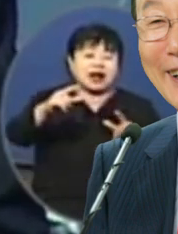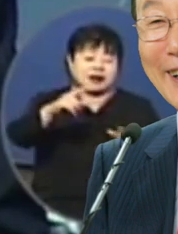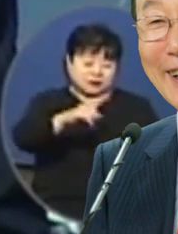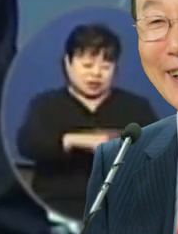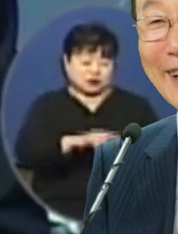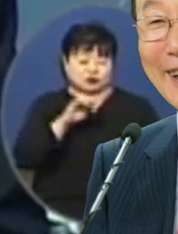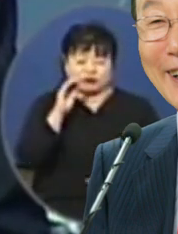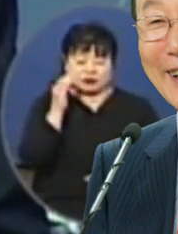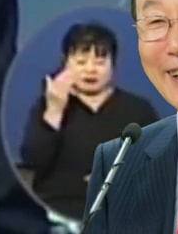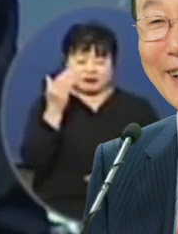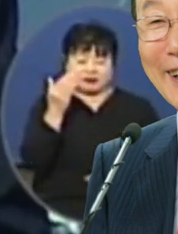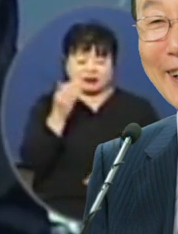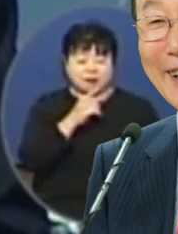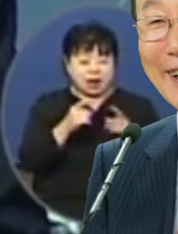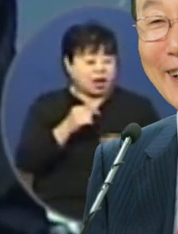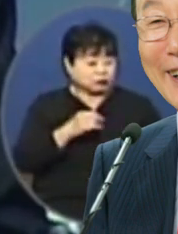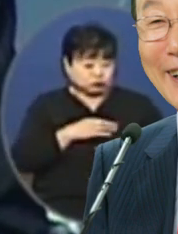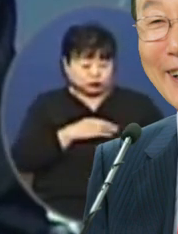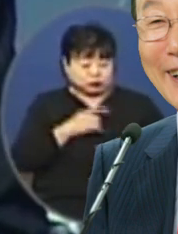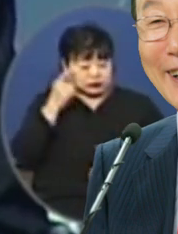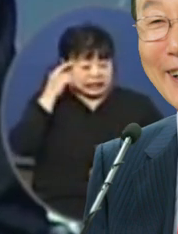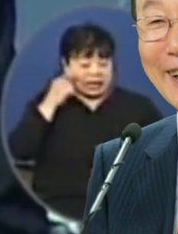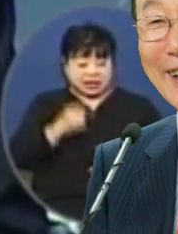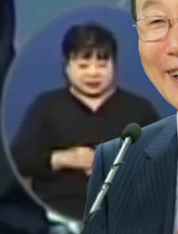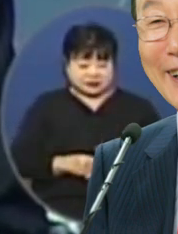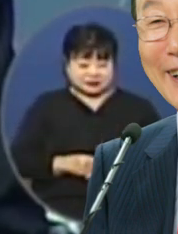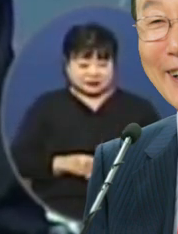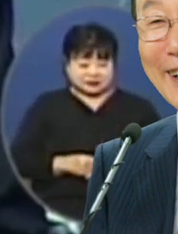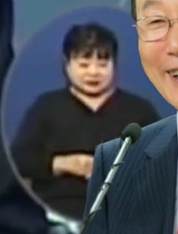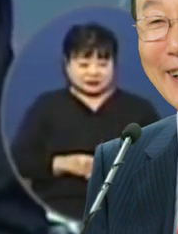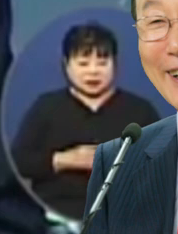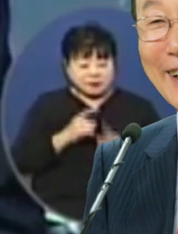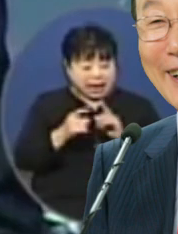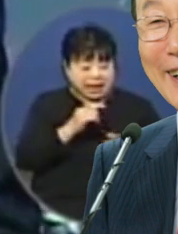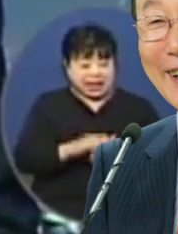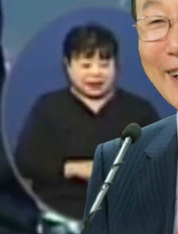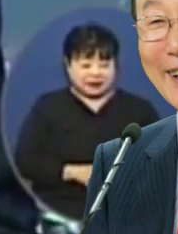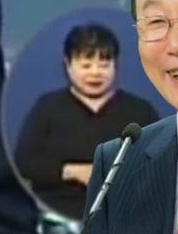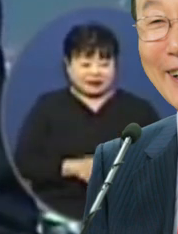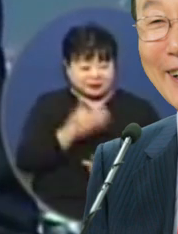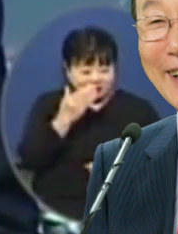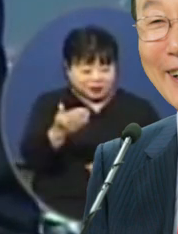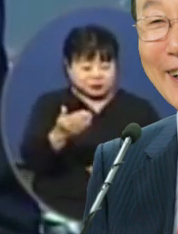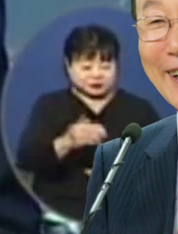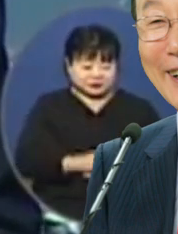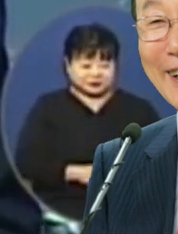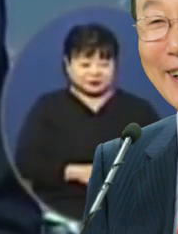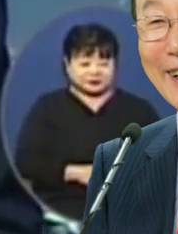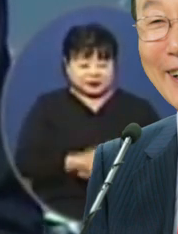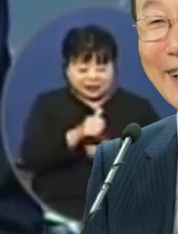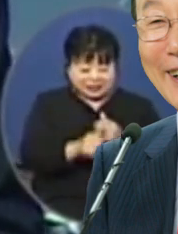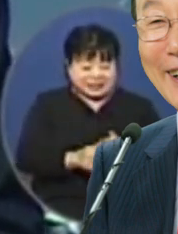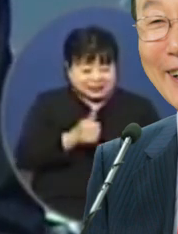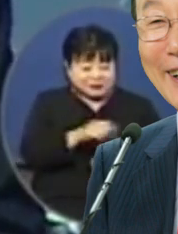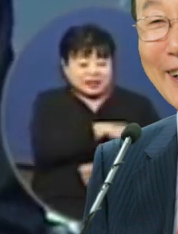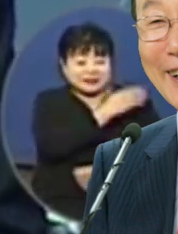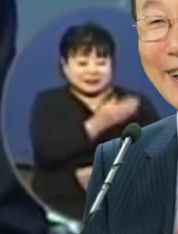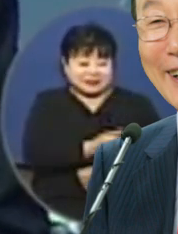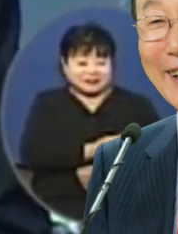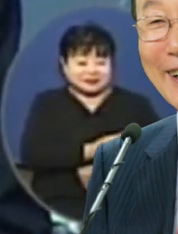그만큼 말이 무섭습니다. 상상력과 말은 여러분으로 하여금 하나님의